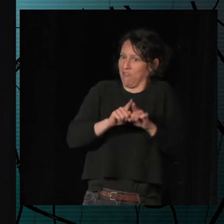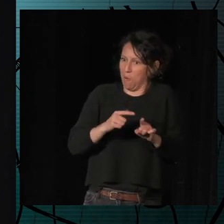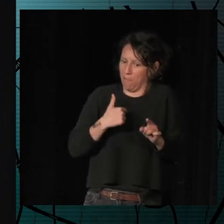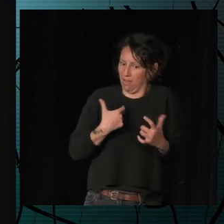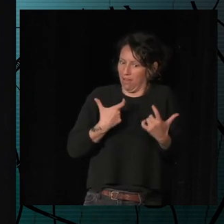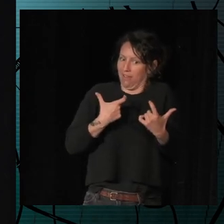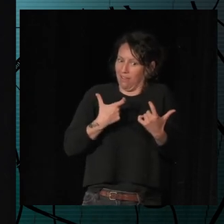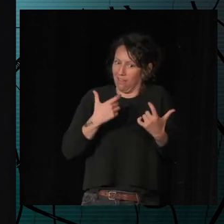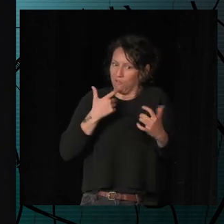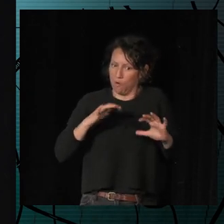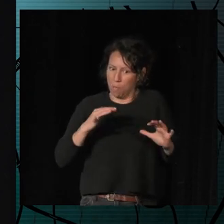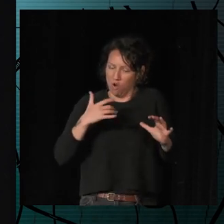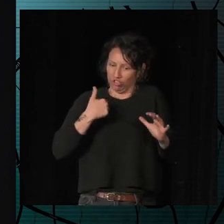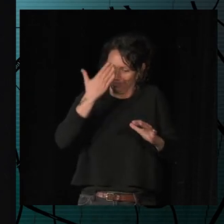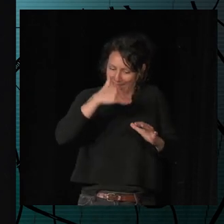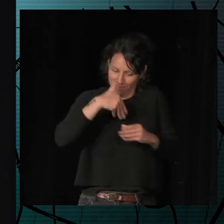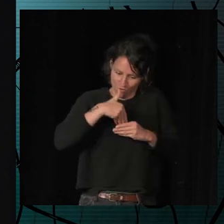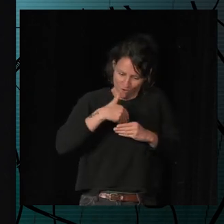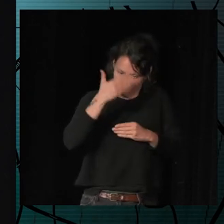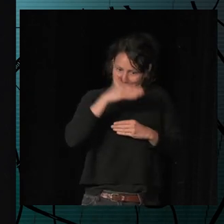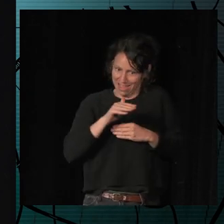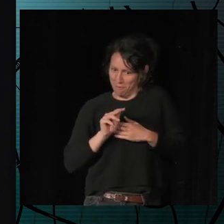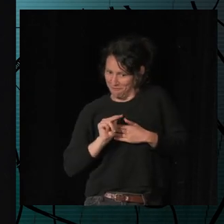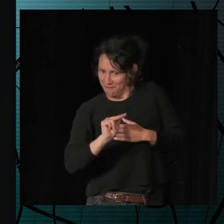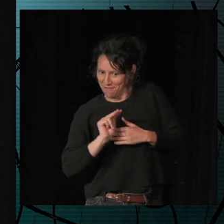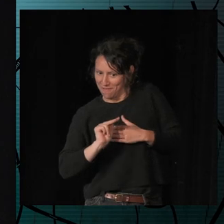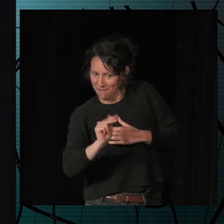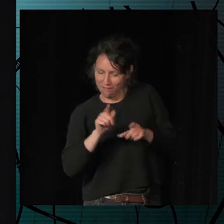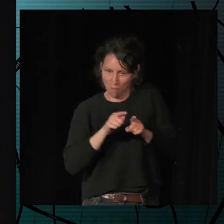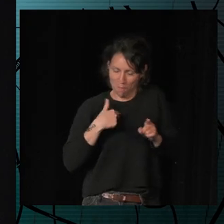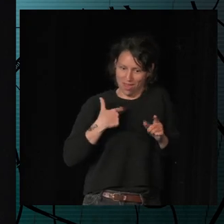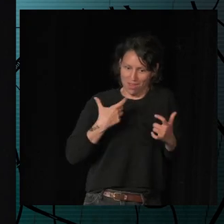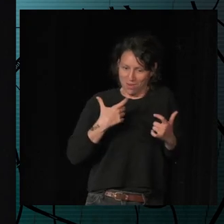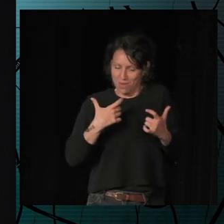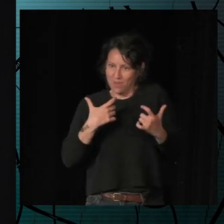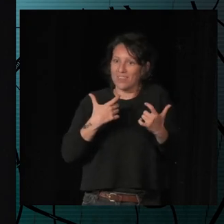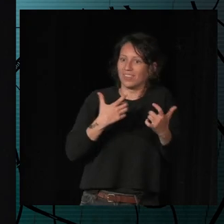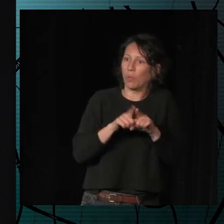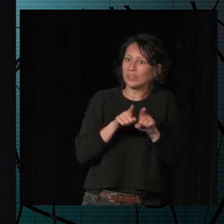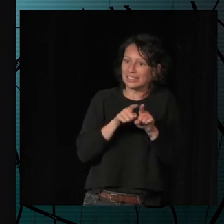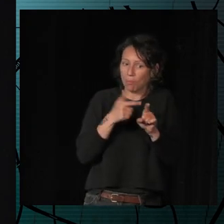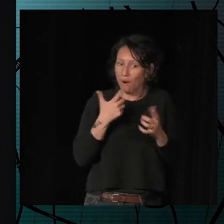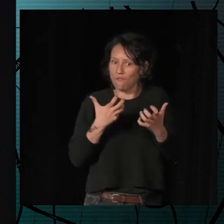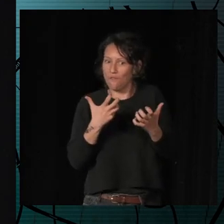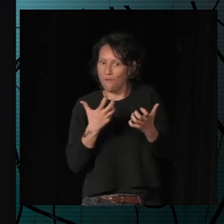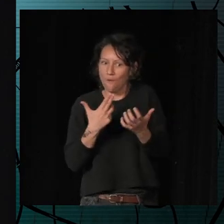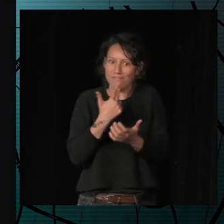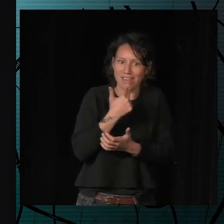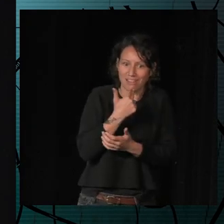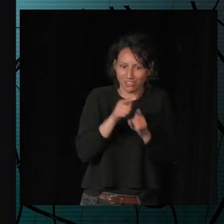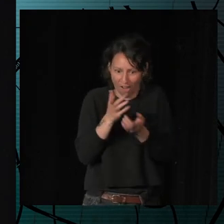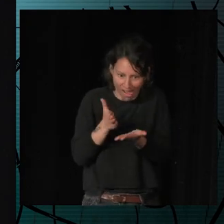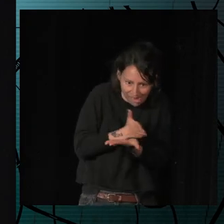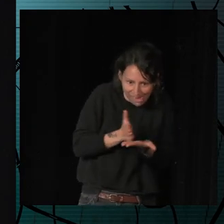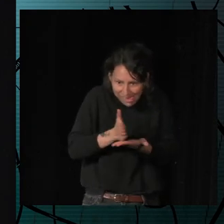partie j'ai envie de j'ai mes curseurs avec mon énergie mes objets et cetera j'ai envie de maîtriser ma partie je suis performatif et je veux être efficace dans dans la dans dans